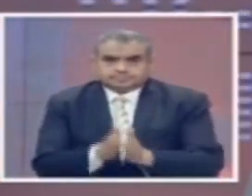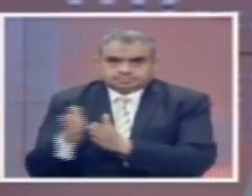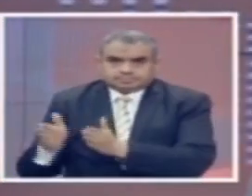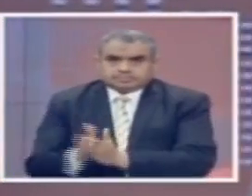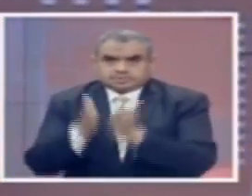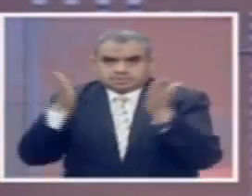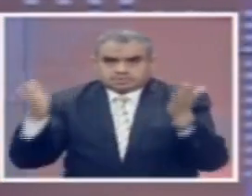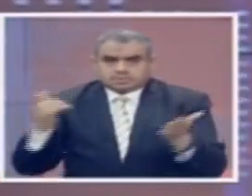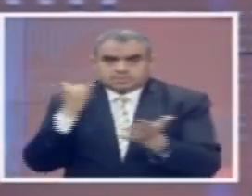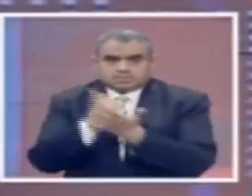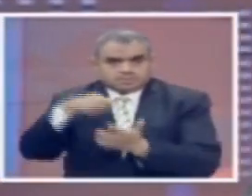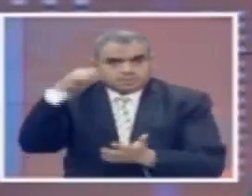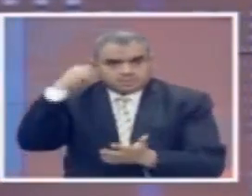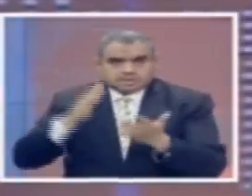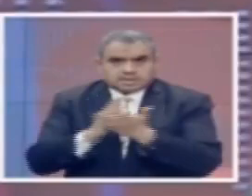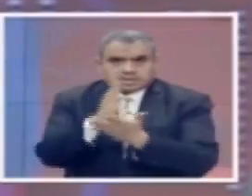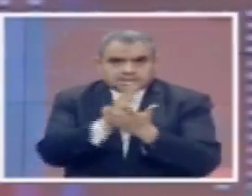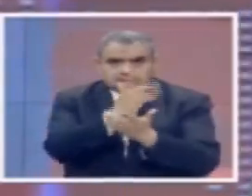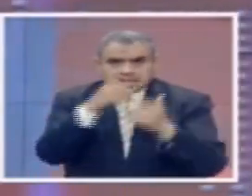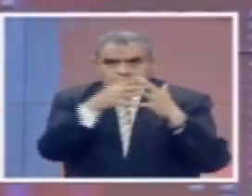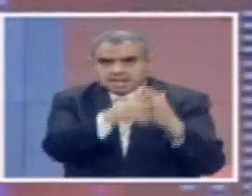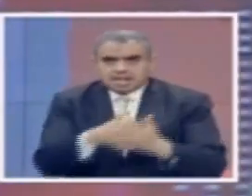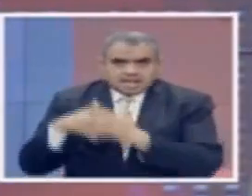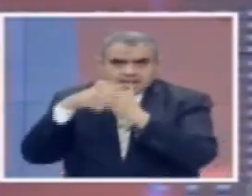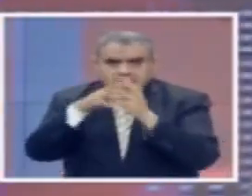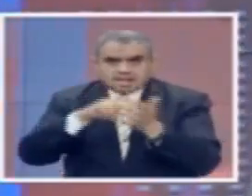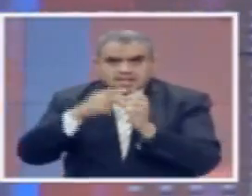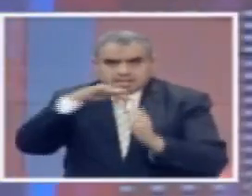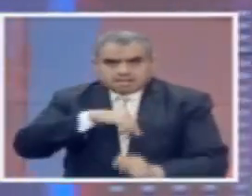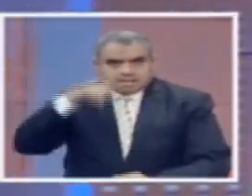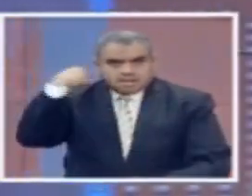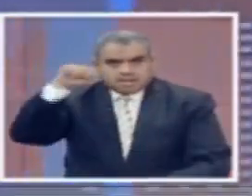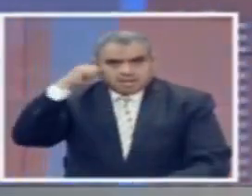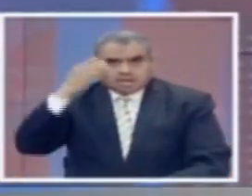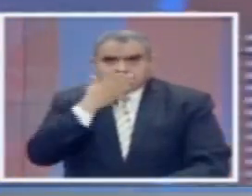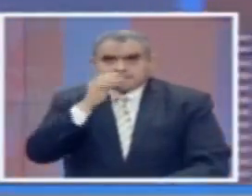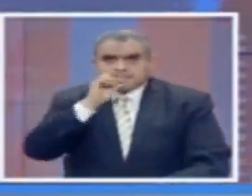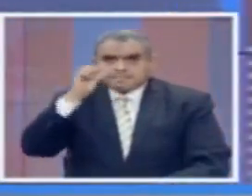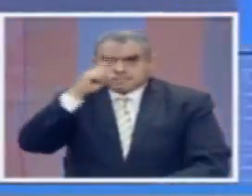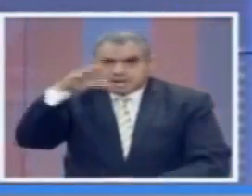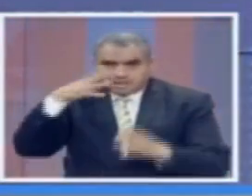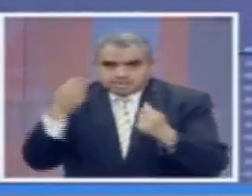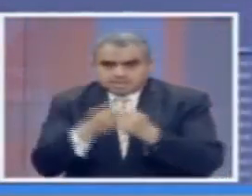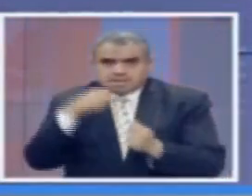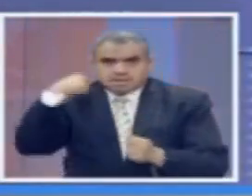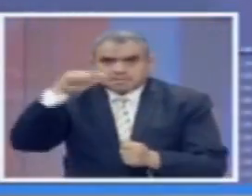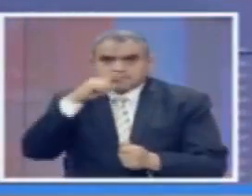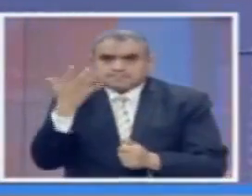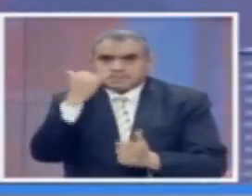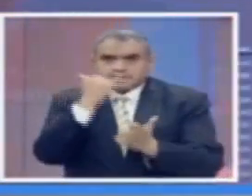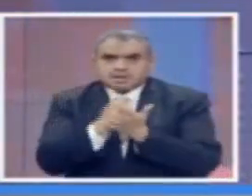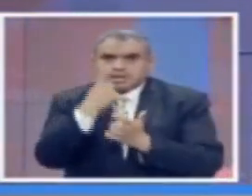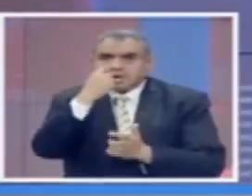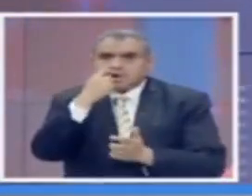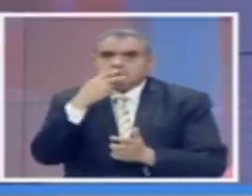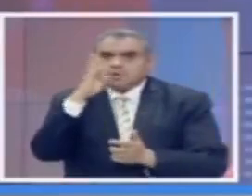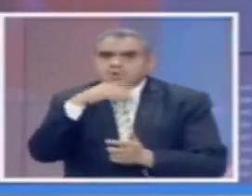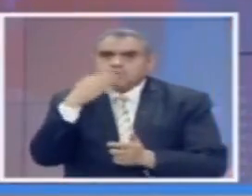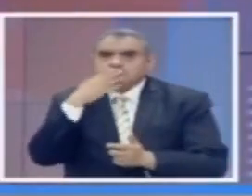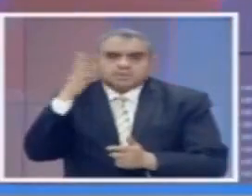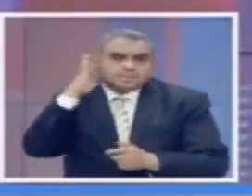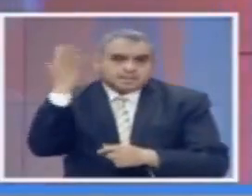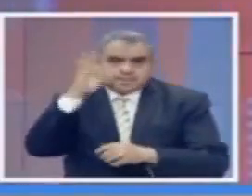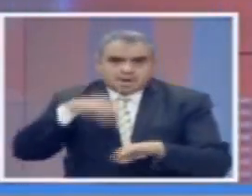كشف مسؤول بوزارة الخارجية الأمريكية عن أن إدارة الرئيس جو بايدن رشحت روبرت مالي مستشار